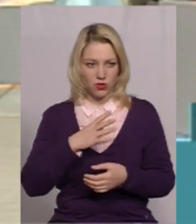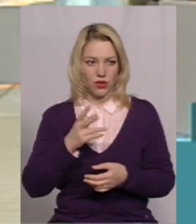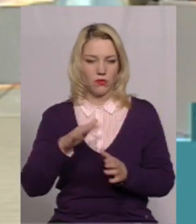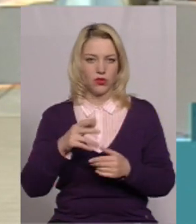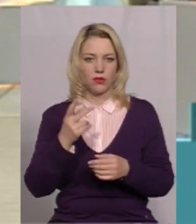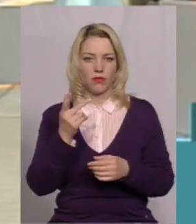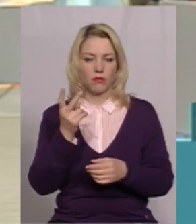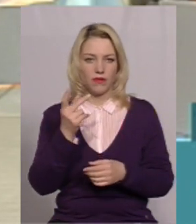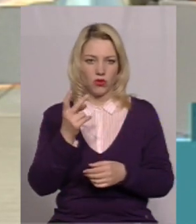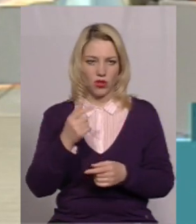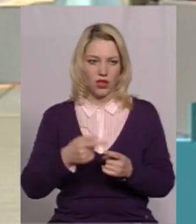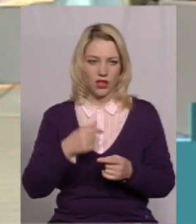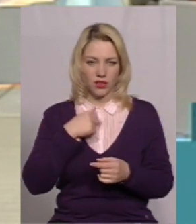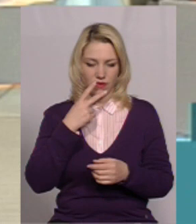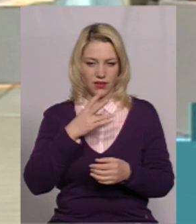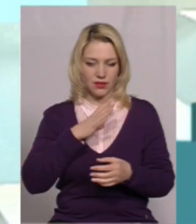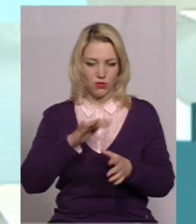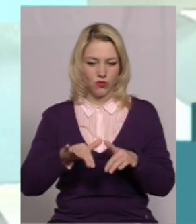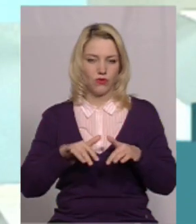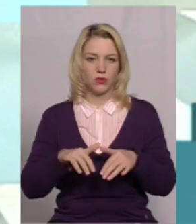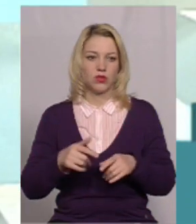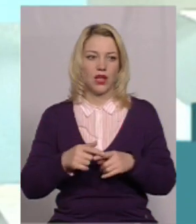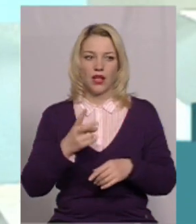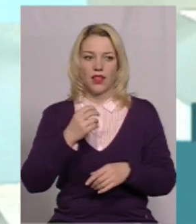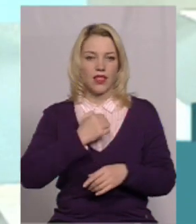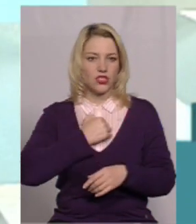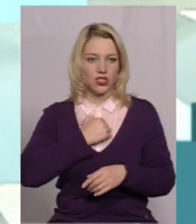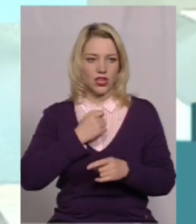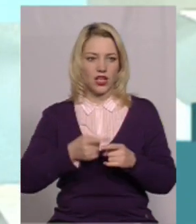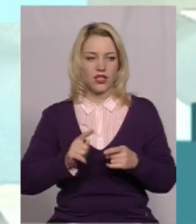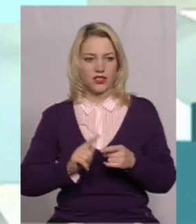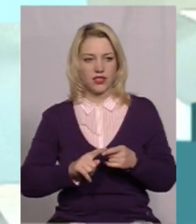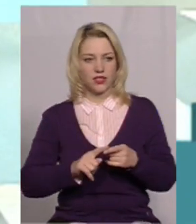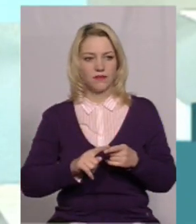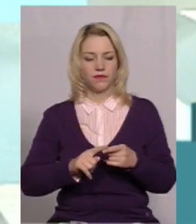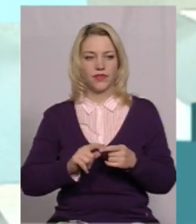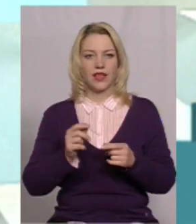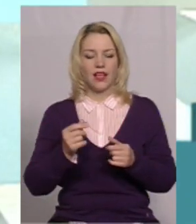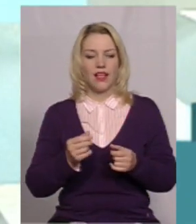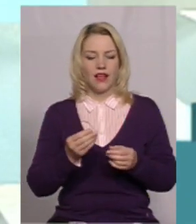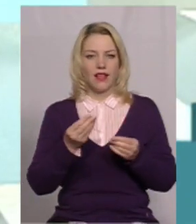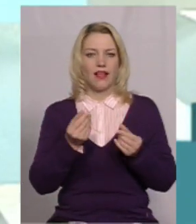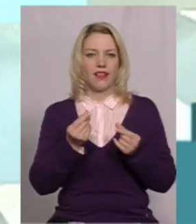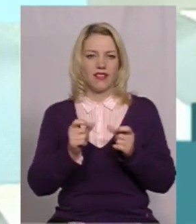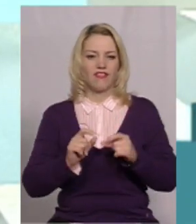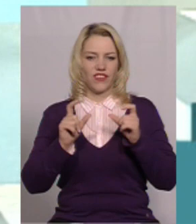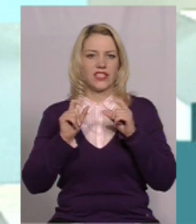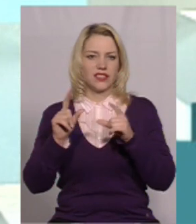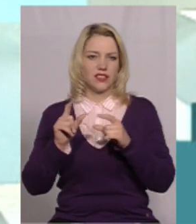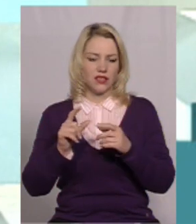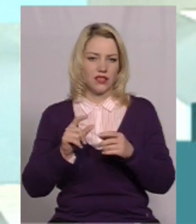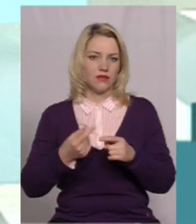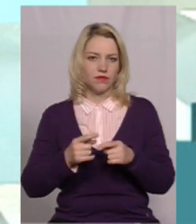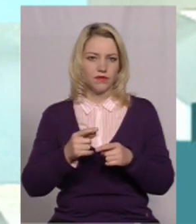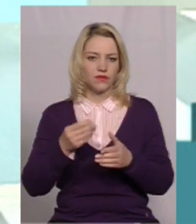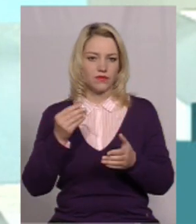потім півтора, я дивилася. Ну, насправді, на жаль, інфляційні процеси в державі дуже стрімкі.